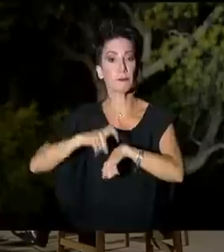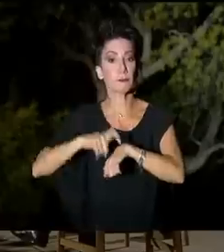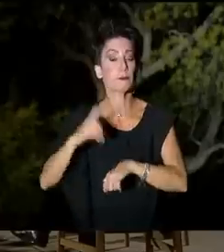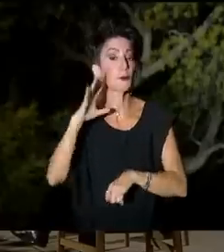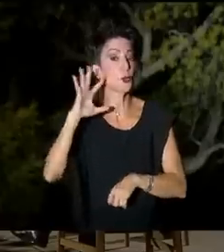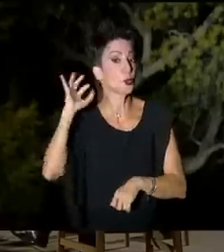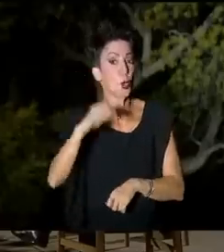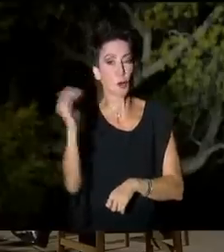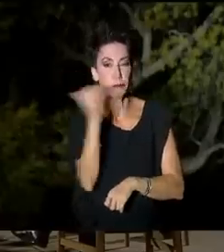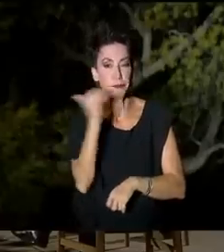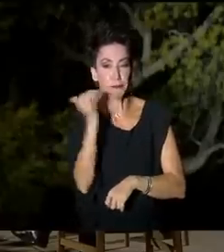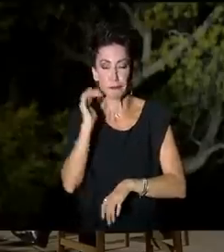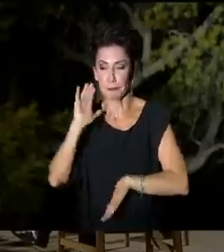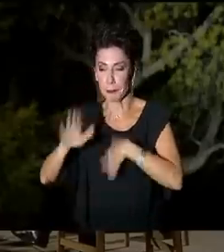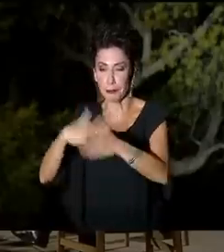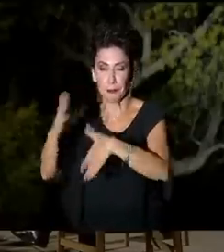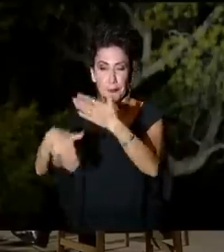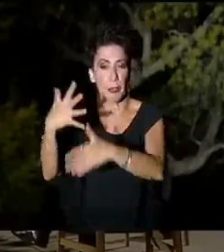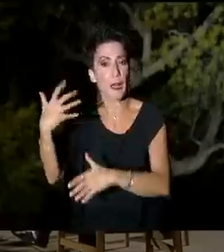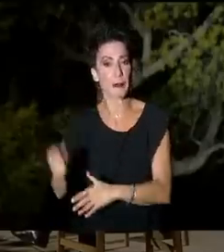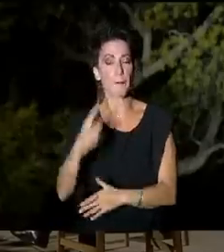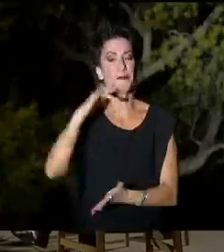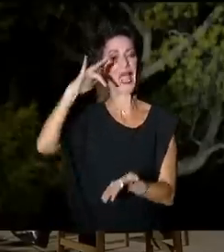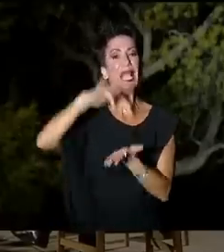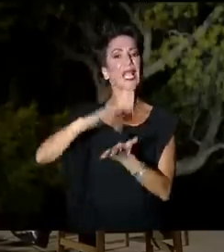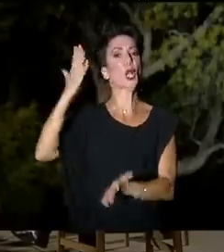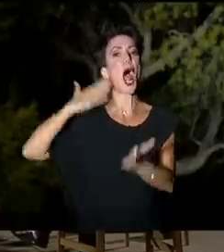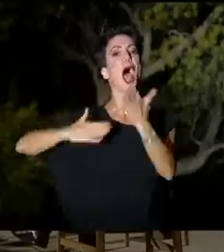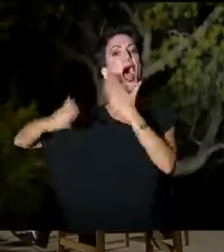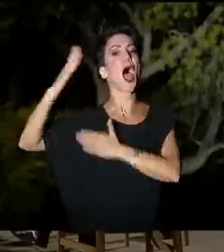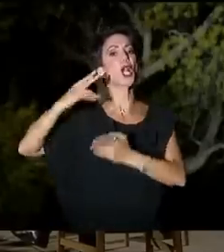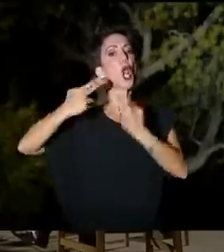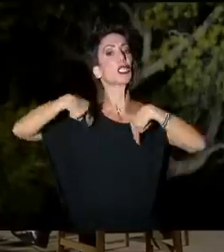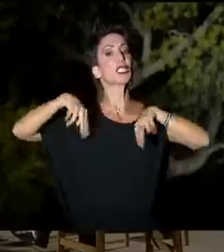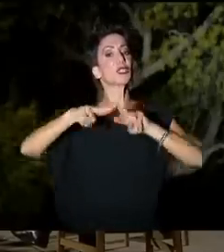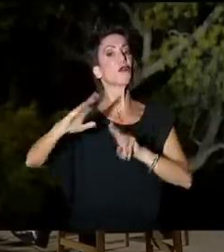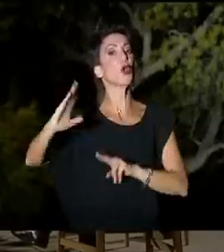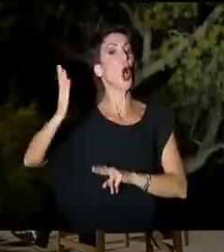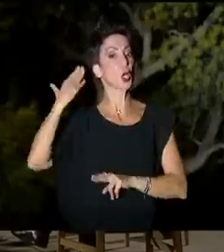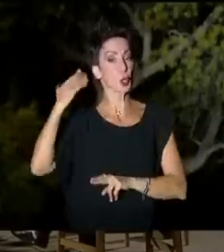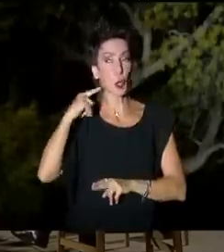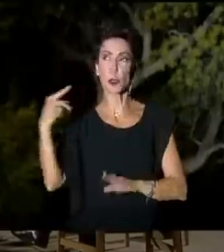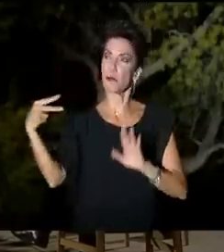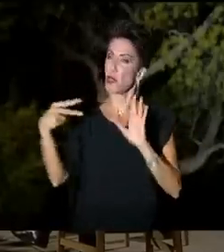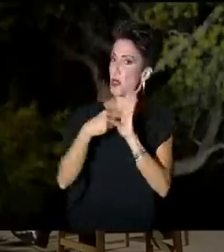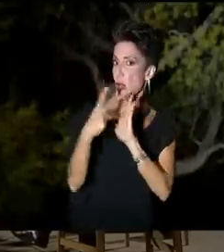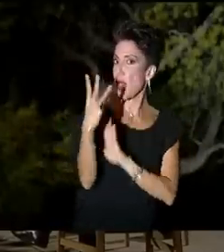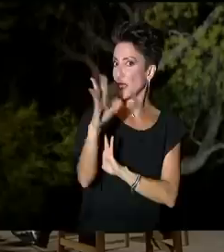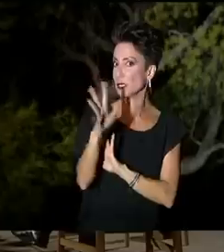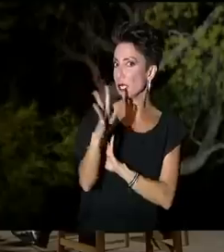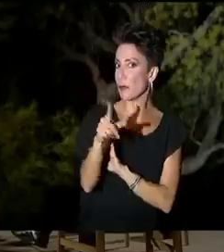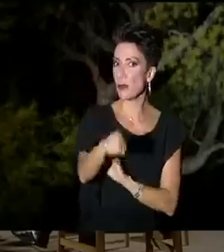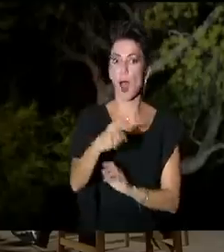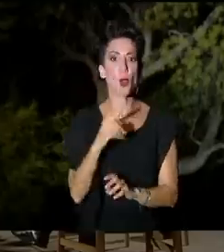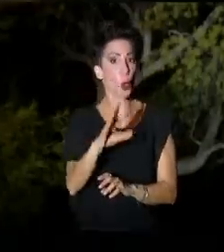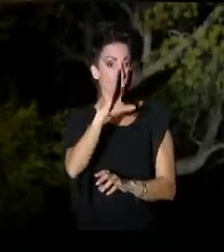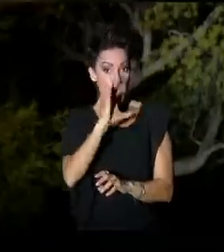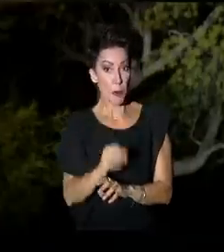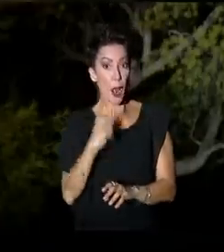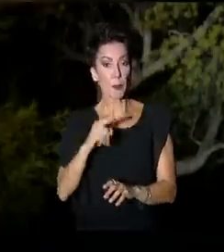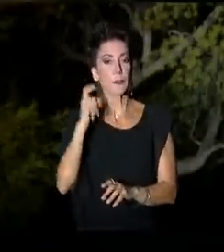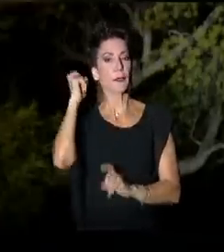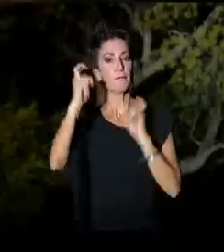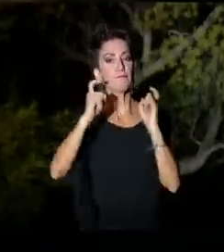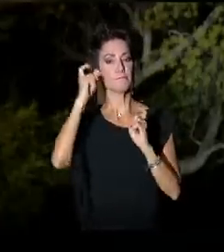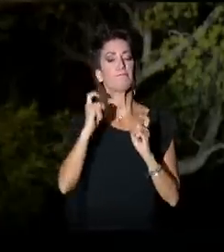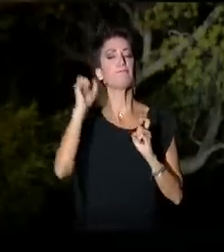υλοποίηση του έργου. Το Κεντρικό Αρχαιολογικό Συμβούλιο για πρώτη φορά, μεσούντος του 2003, ασχολήθηκε με τον περιμετρικό